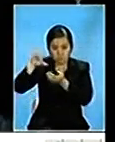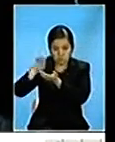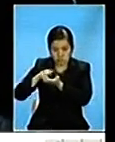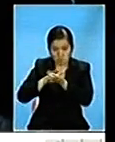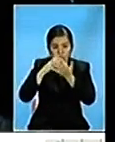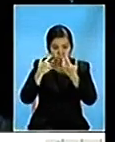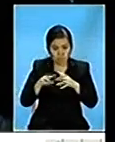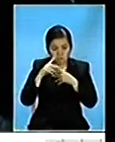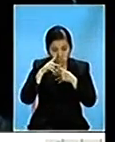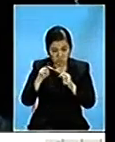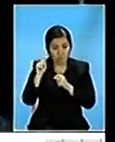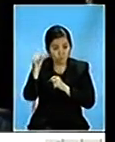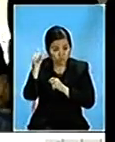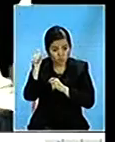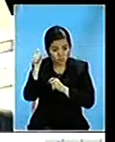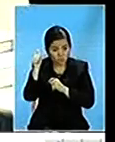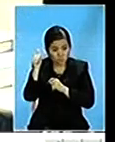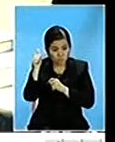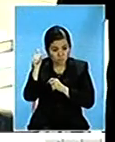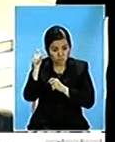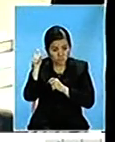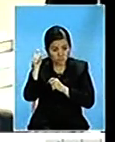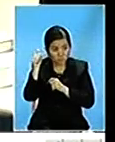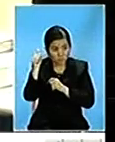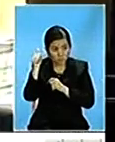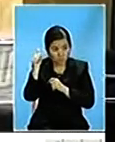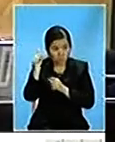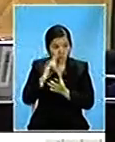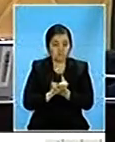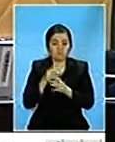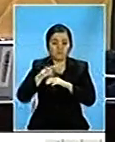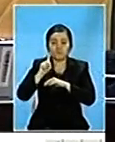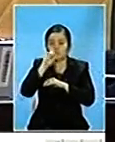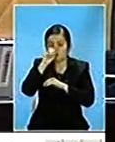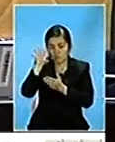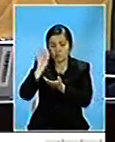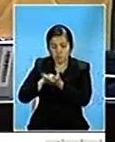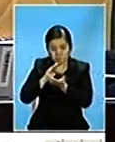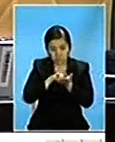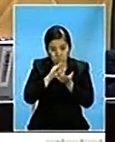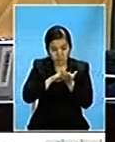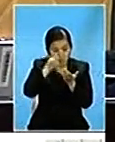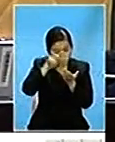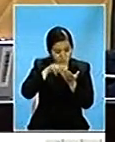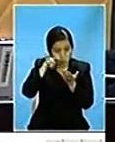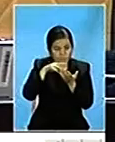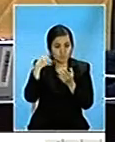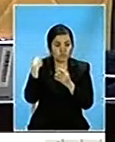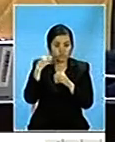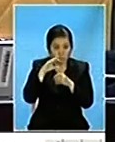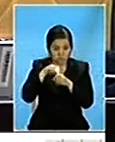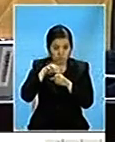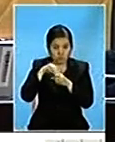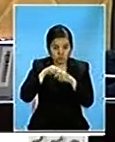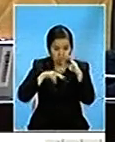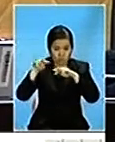านปรีจะตอบได้ไหมครับ ท่านก็คงรับไปพิจารณาฮะคงไปตอบชัดกันคงไม่ได้ ขอฟังคำยืนยันนิดครับ